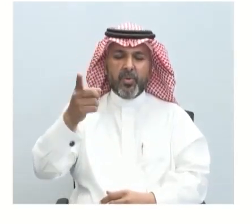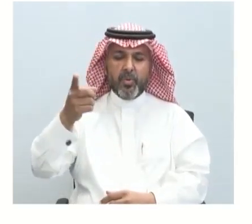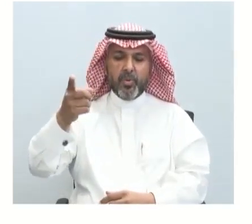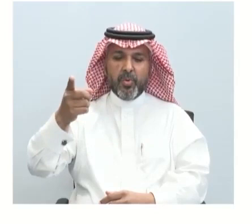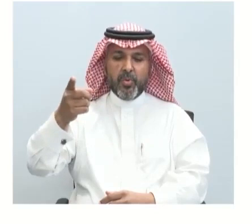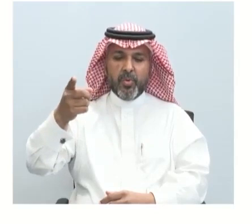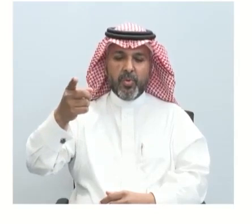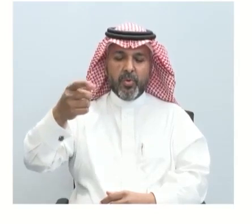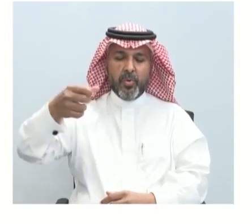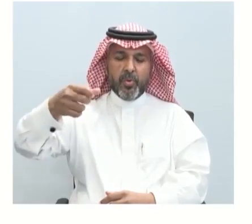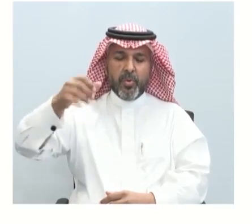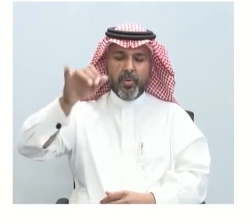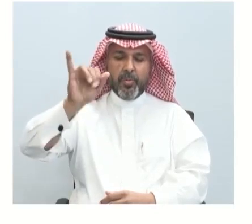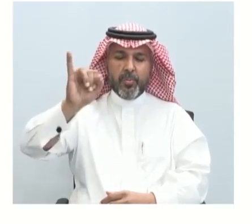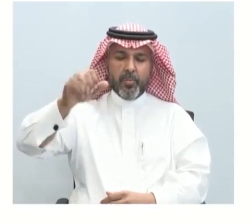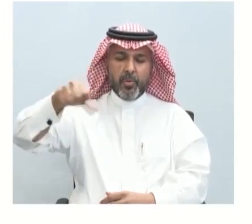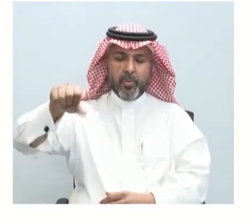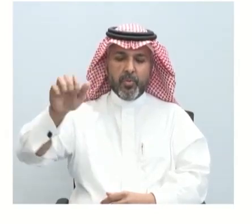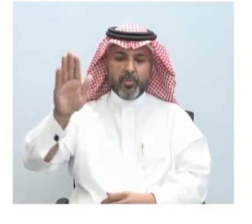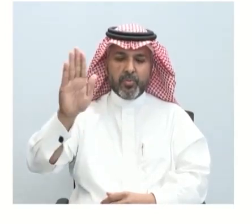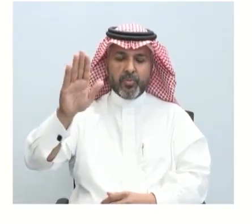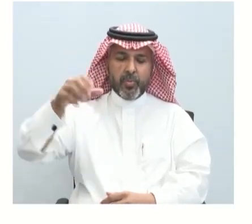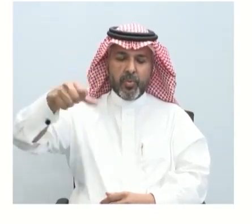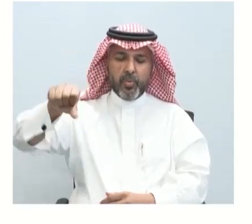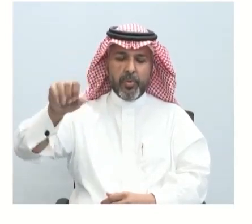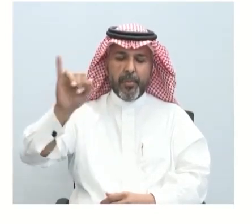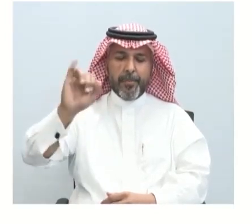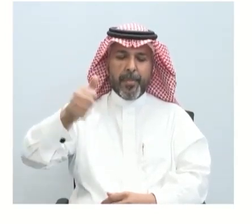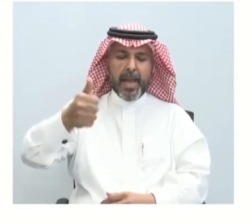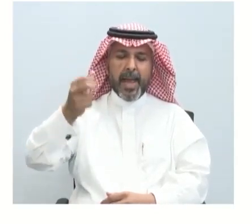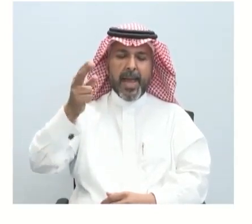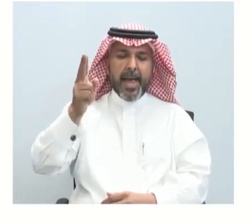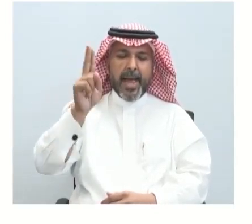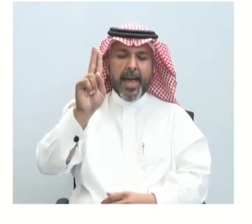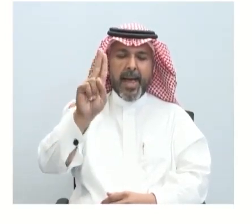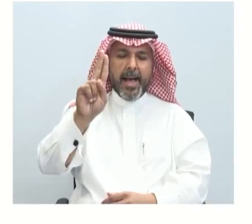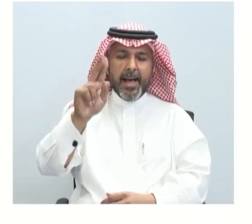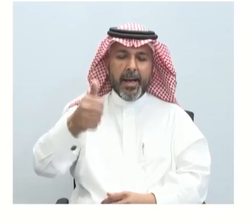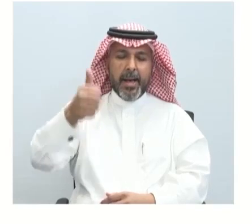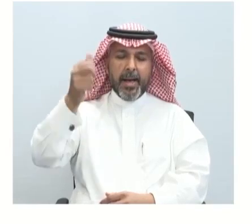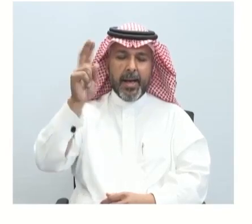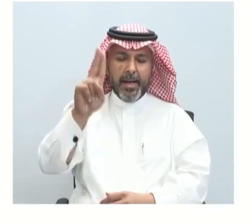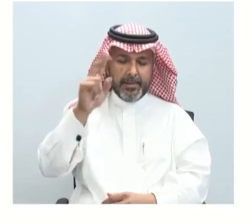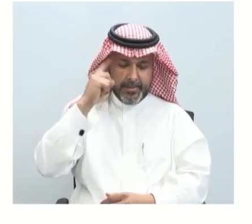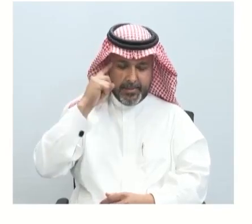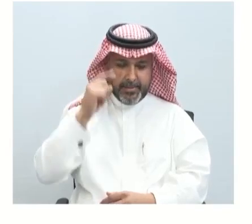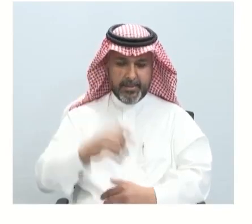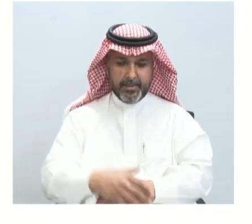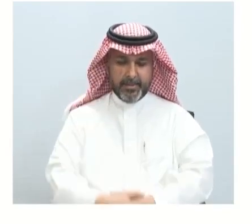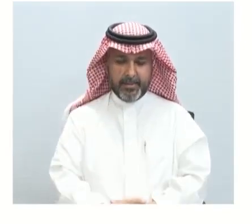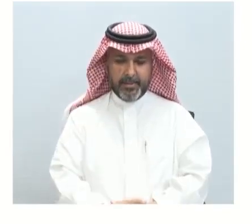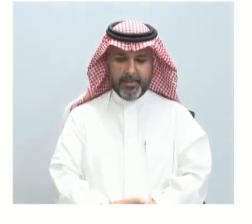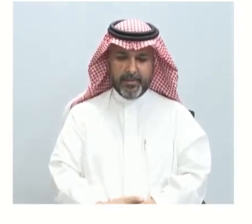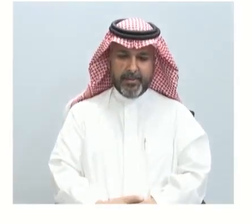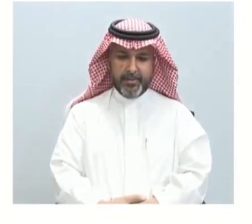المتماثله وفي الانفصال الثاني كانت الكروماتيدات الشقيقه هي التي انفصلت خلال مرحله الطور